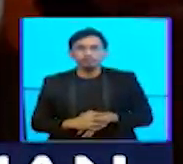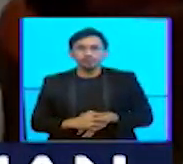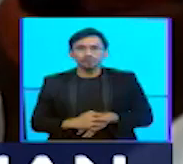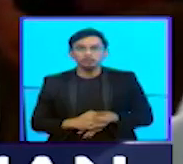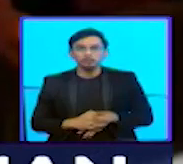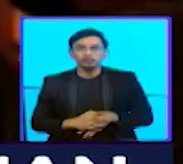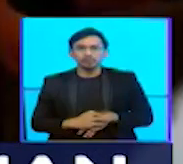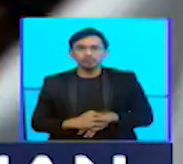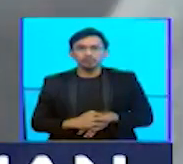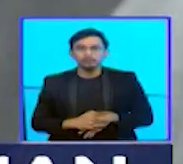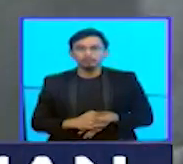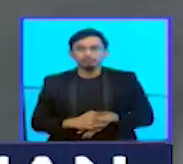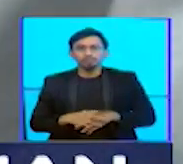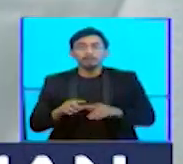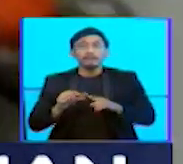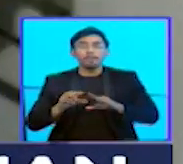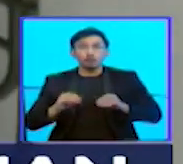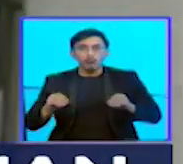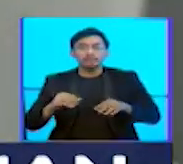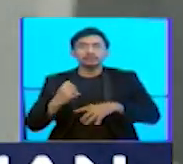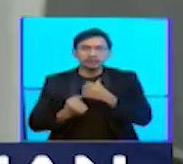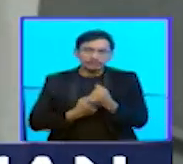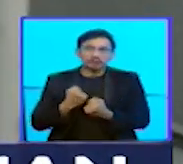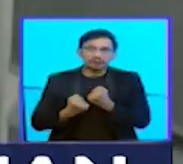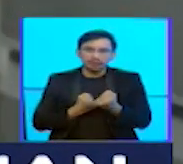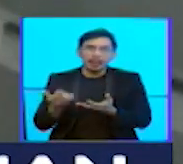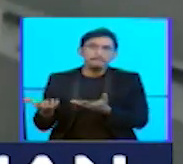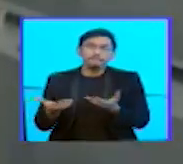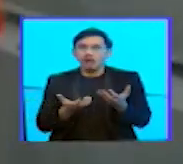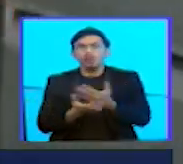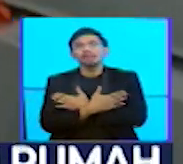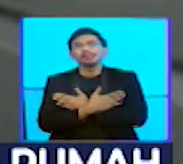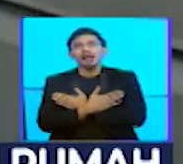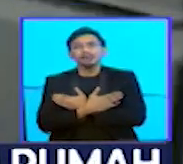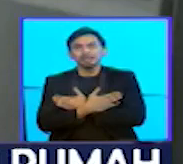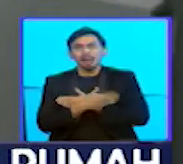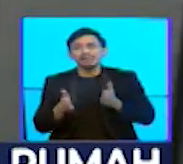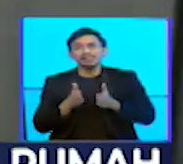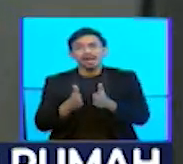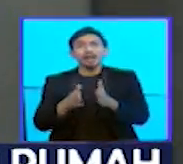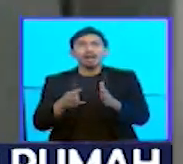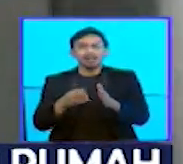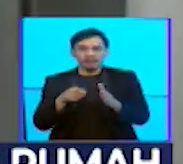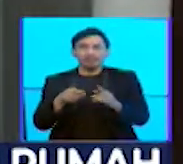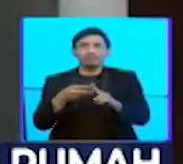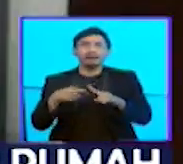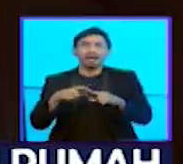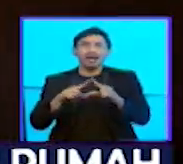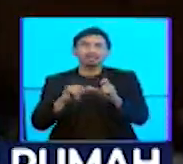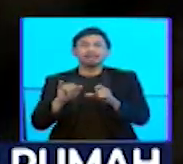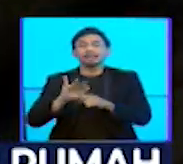Petugas pemulasaraan Posko Monas mengevakuasi jenazah pria lansia dari rumahnya di Jalan Bekasi Timur Raya, Cipinang Besar Utara, Jatinegara, Jakarta Timur.